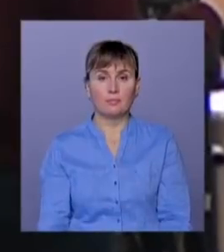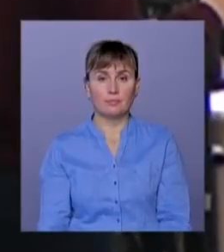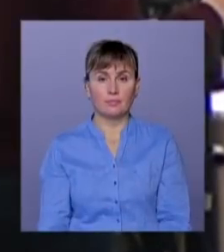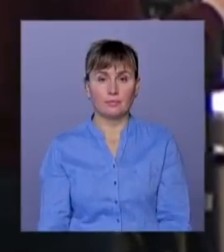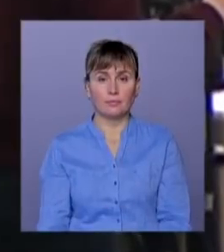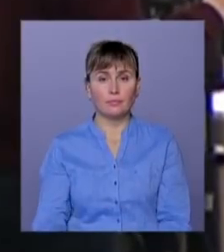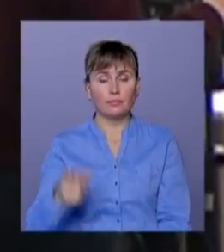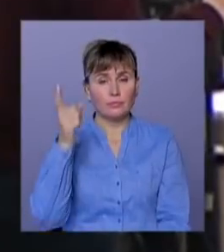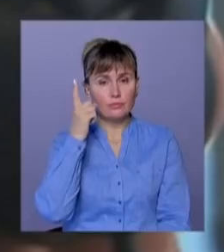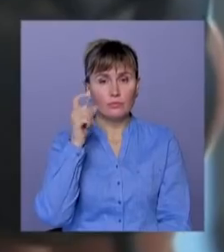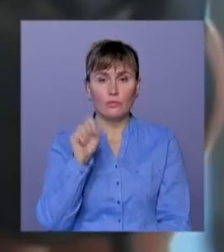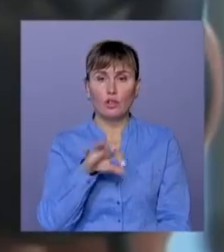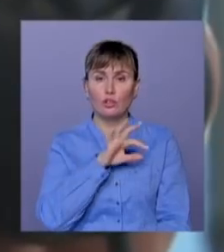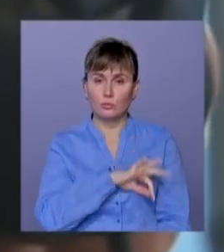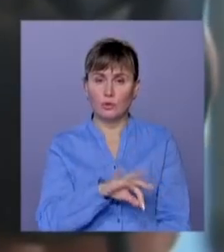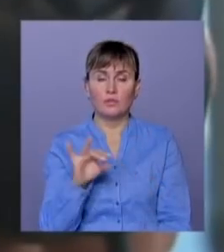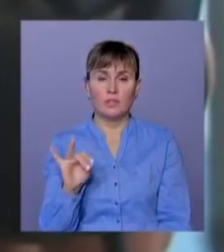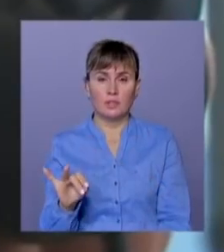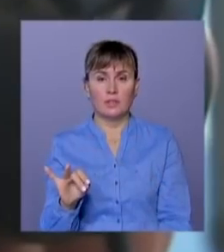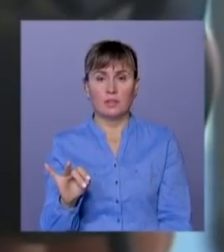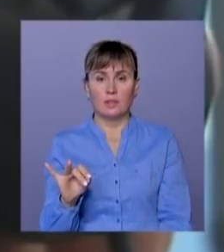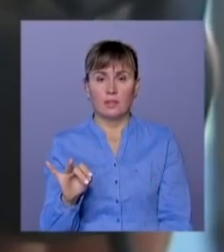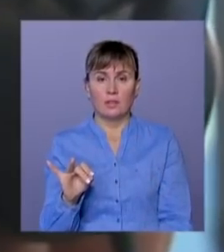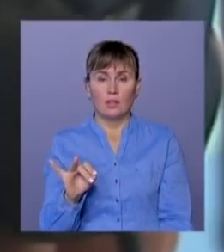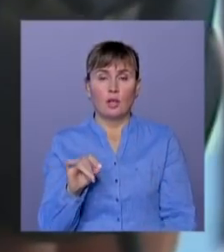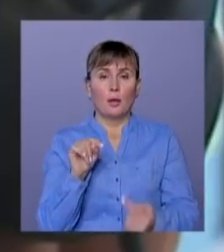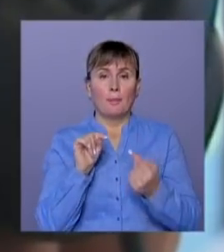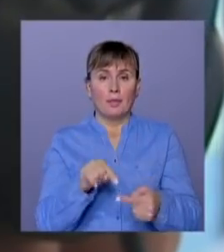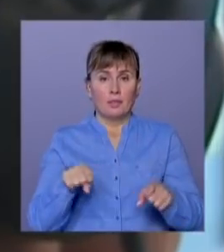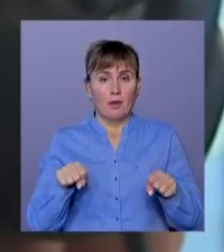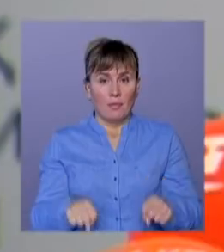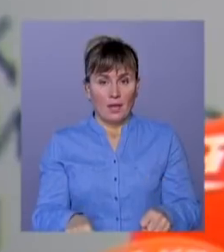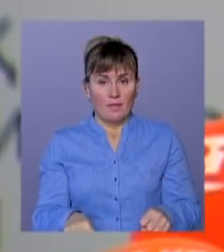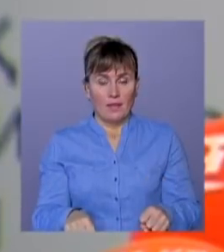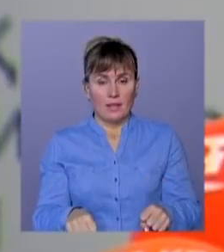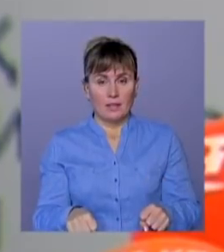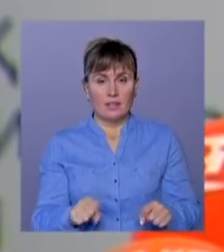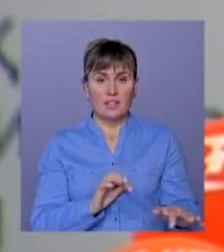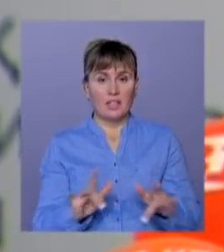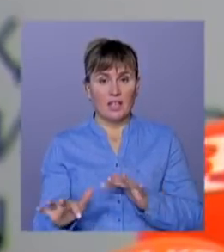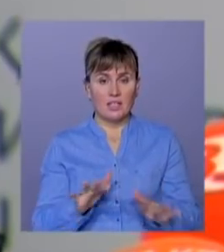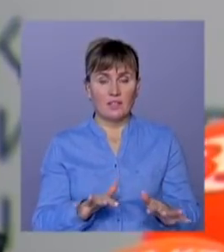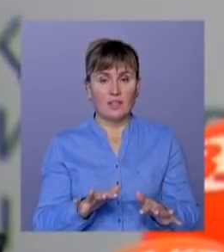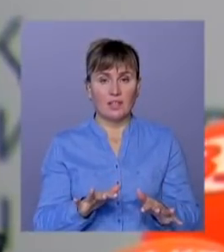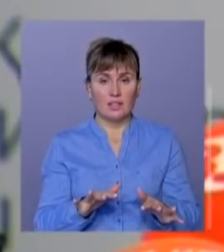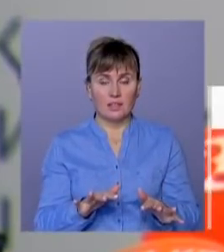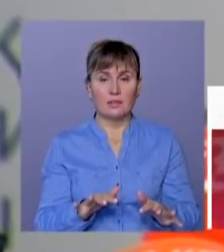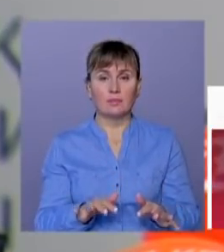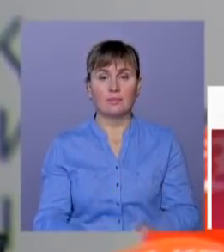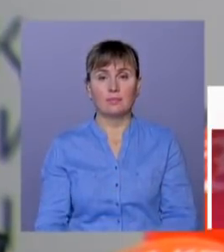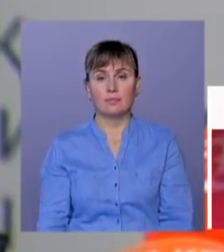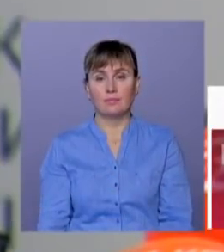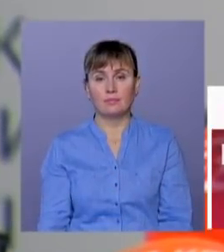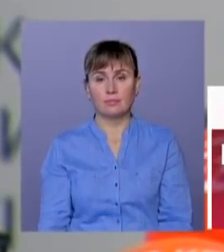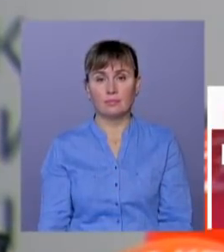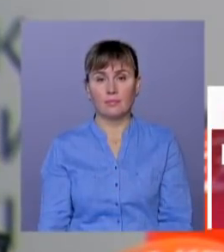Сотовый телефон, его можно использовать и в противоправных действиях или деяниях, как сказать.